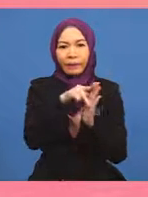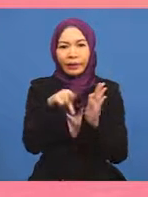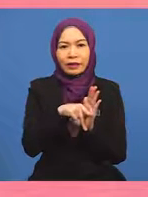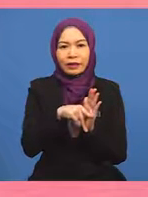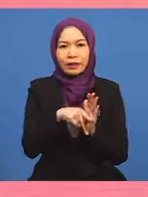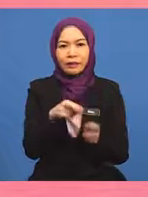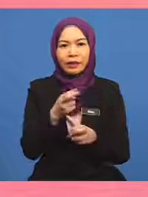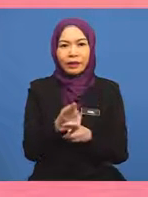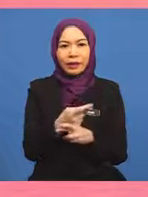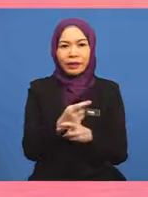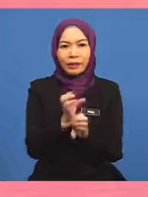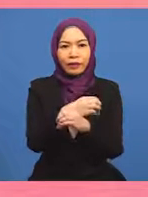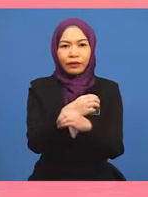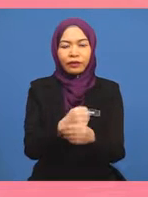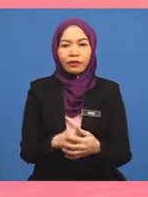bentuk.